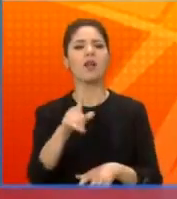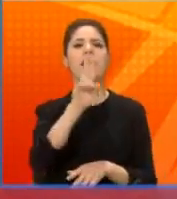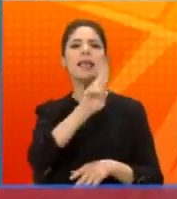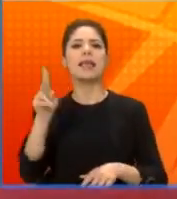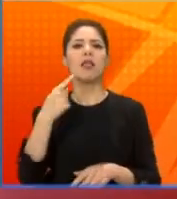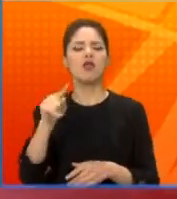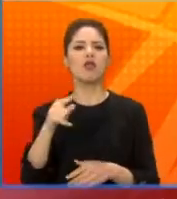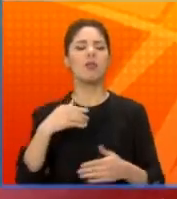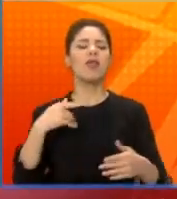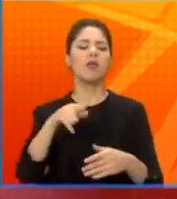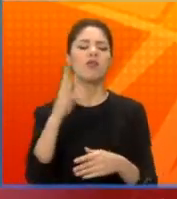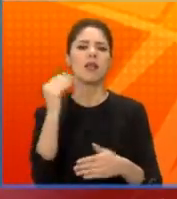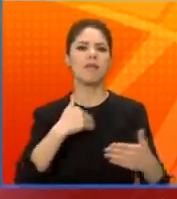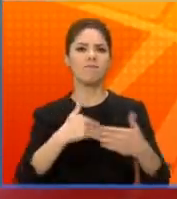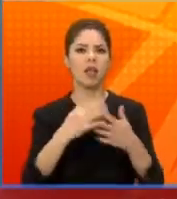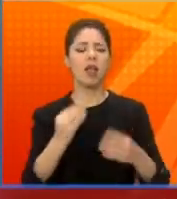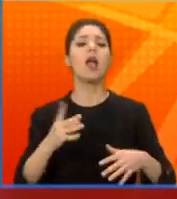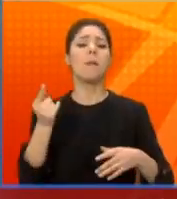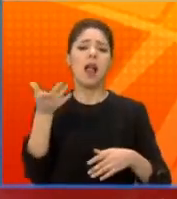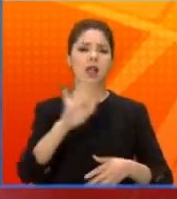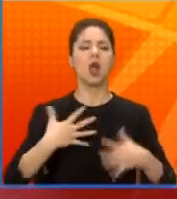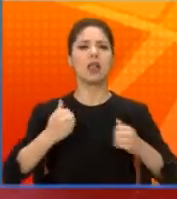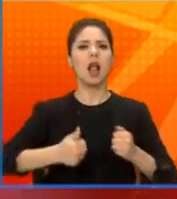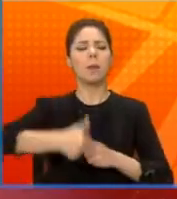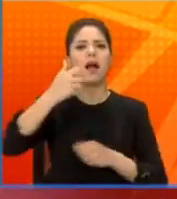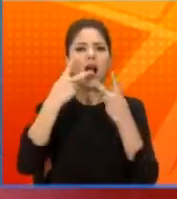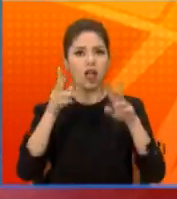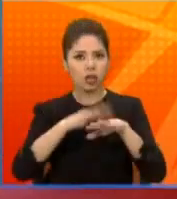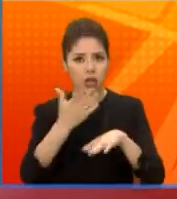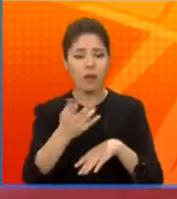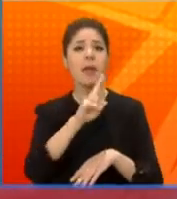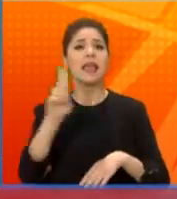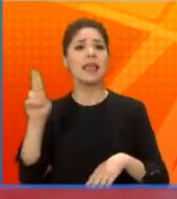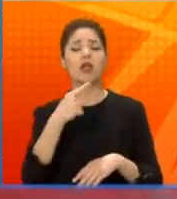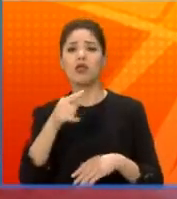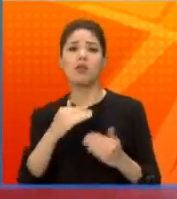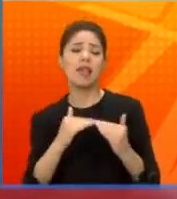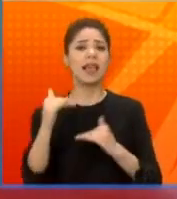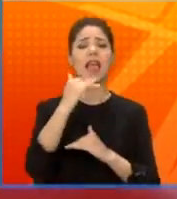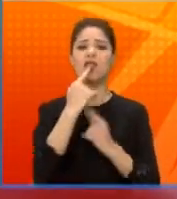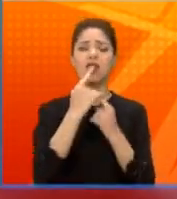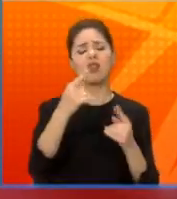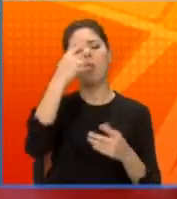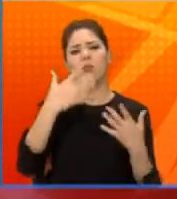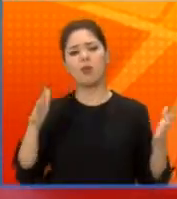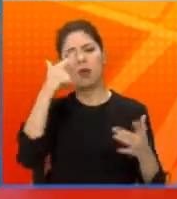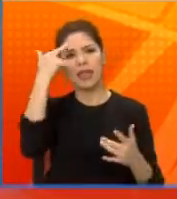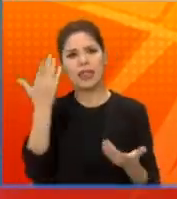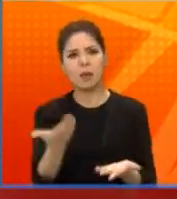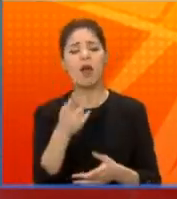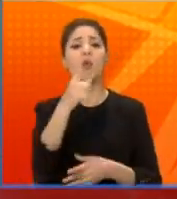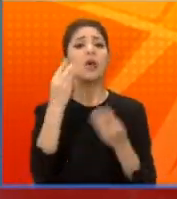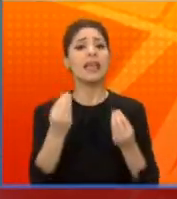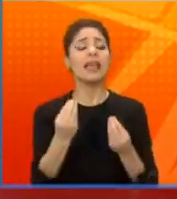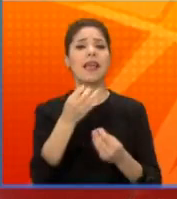bine dayandı. Az sonra Sağlık Bakanı Fahrettin Koca açıklamasını yaptığında 700 bini de geçti diyeceğiz büyük ihtimalle. Bu